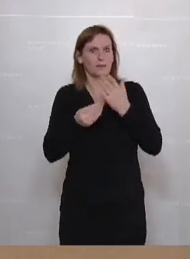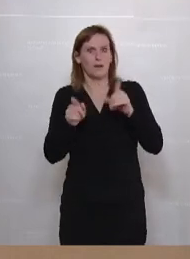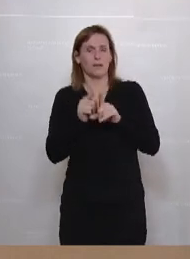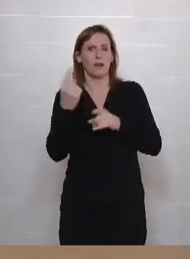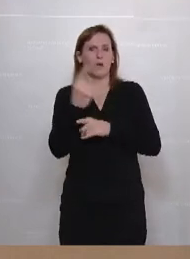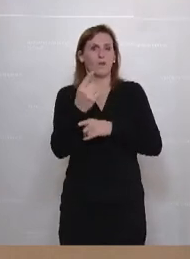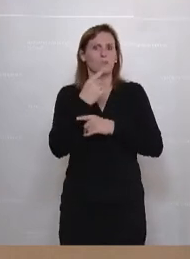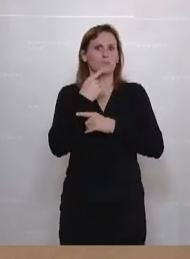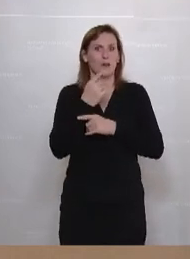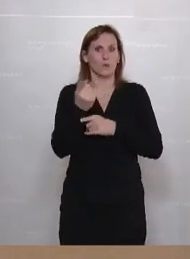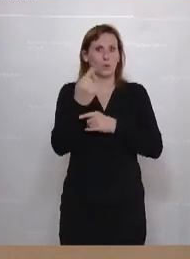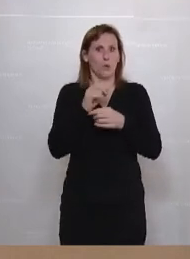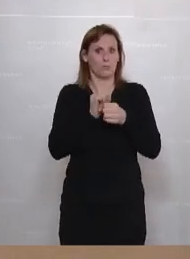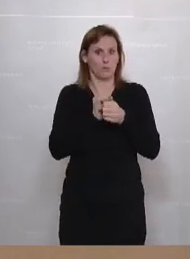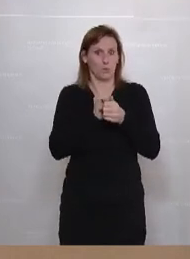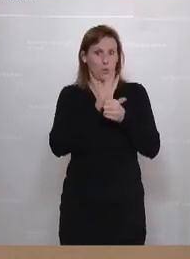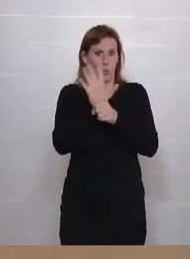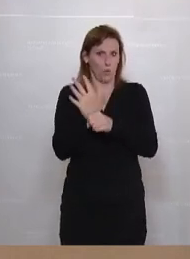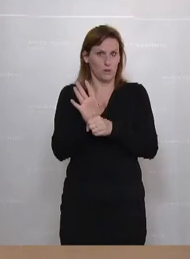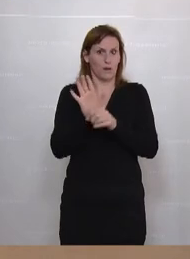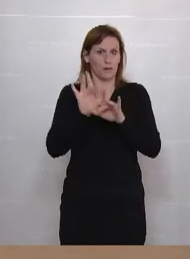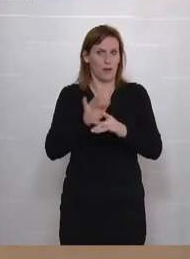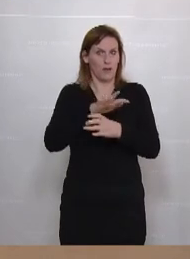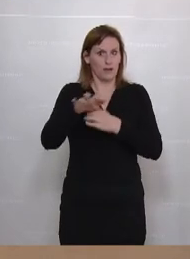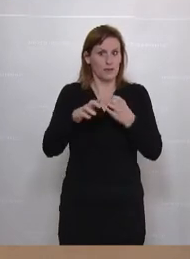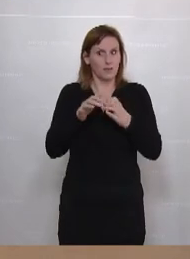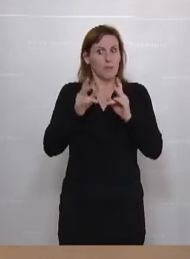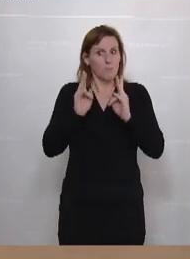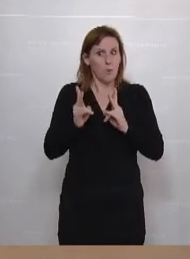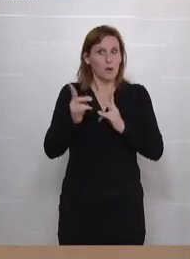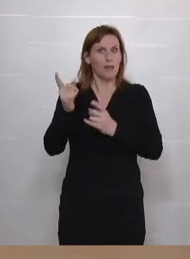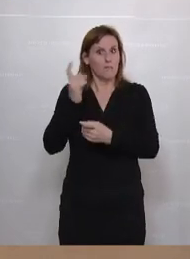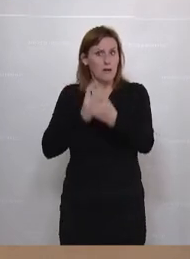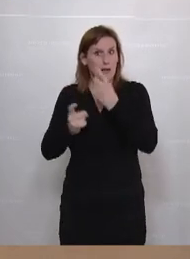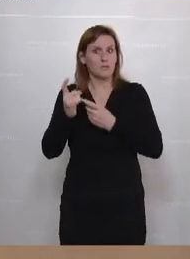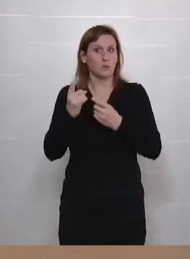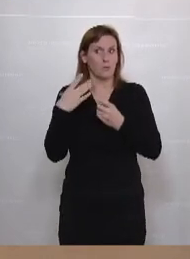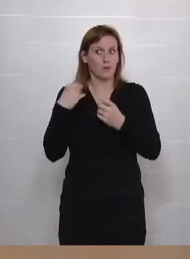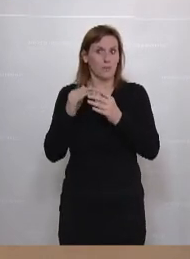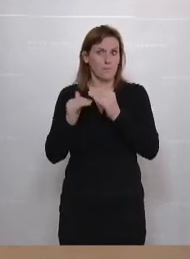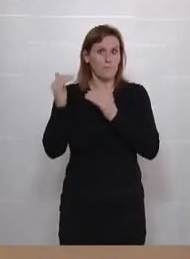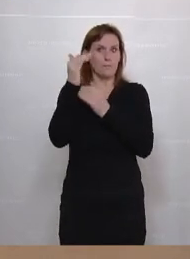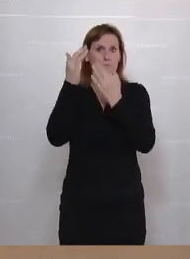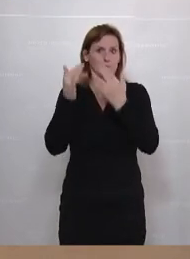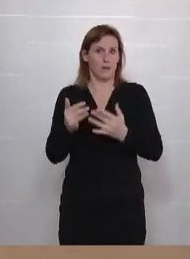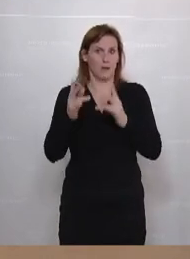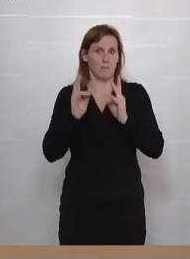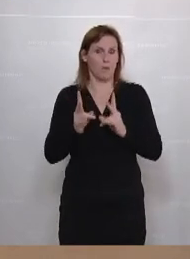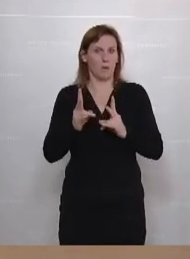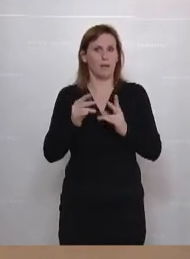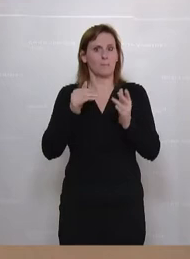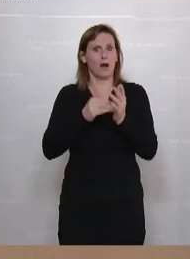mit Ende von Covid-19 vermutlich die Migrationsströme wieder anziehen werden. Und wir brauchen in Wirklichkeit